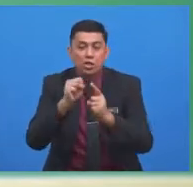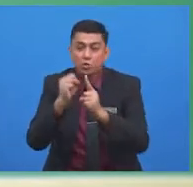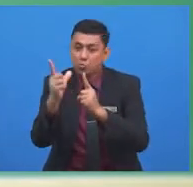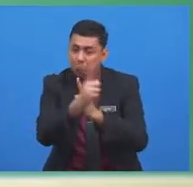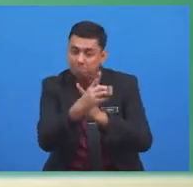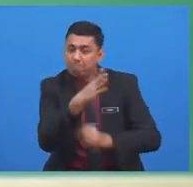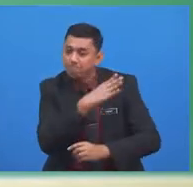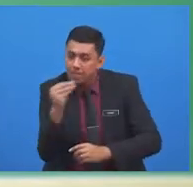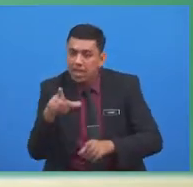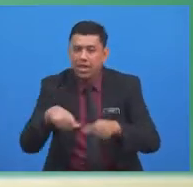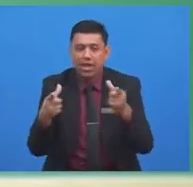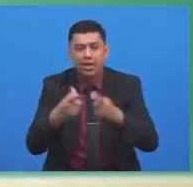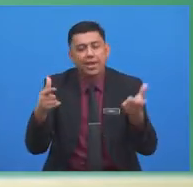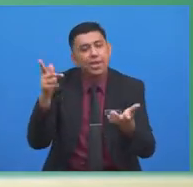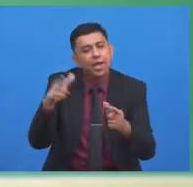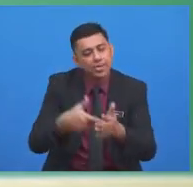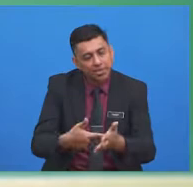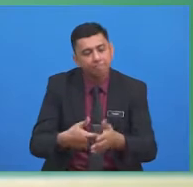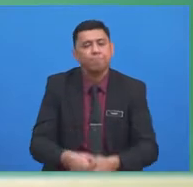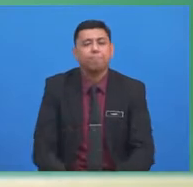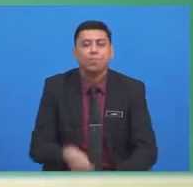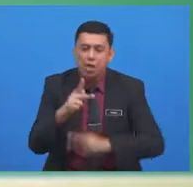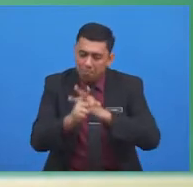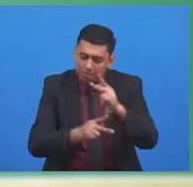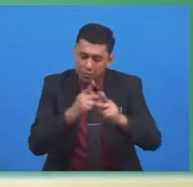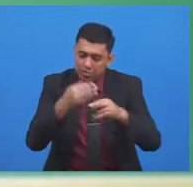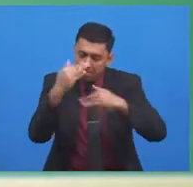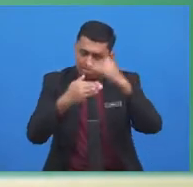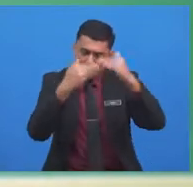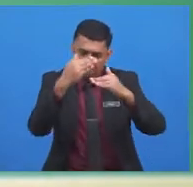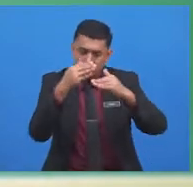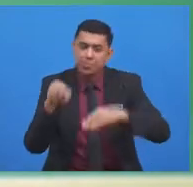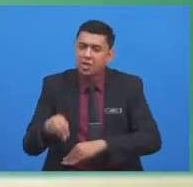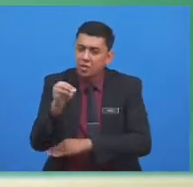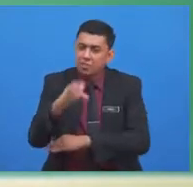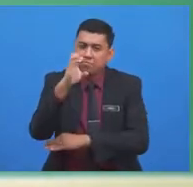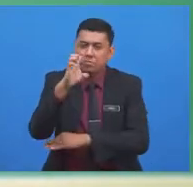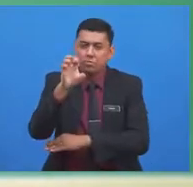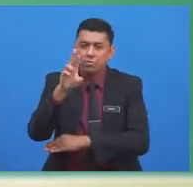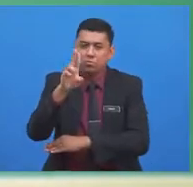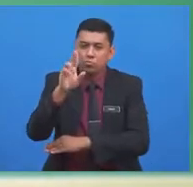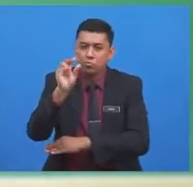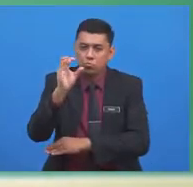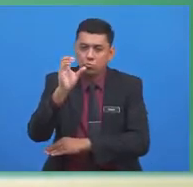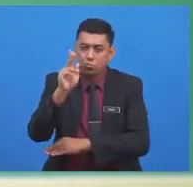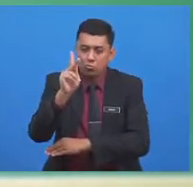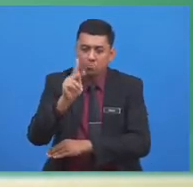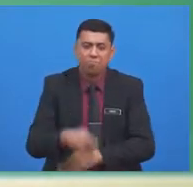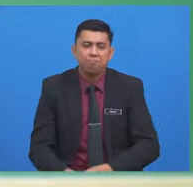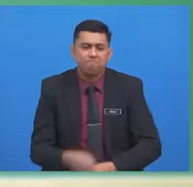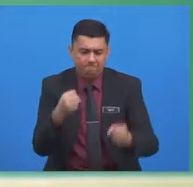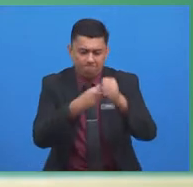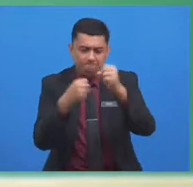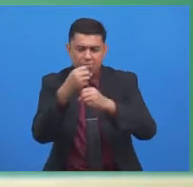dan lain-lain lagi. Proses pembinaan seperti menanam cerucuk akan menyebabkan struktur tanah